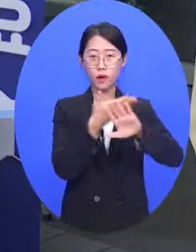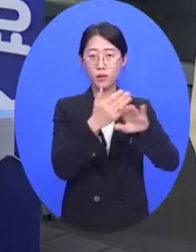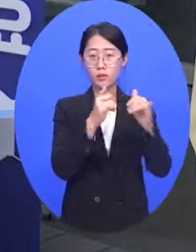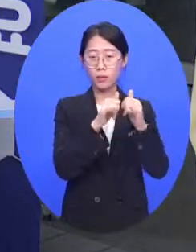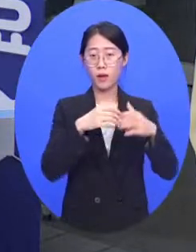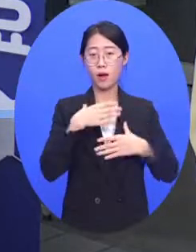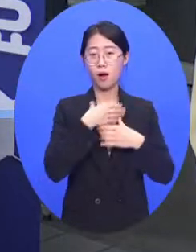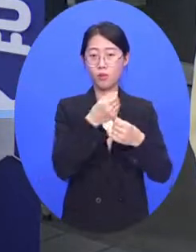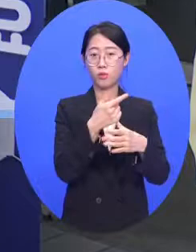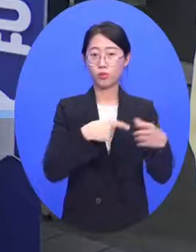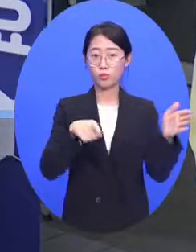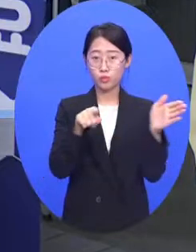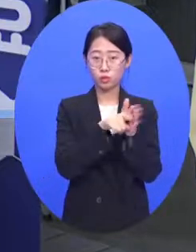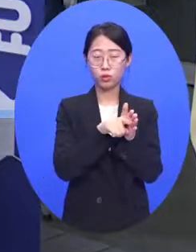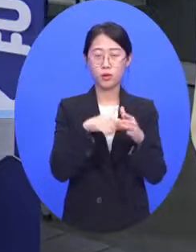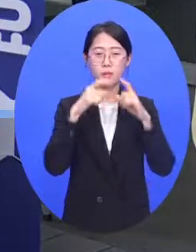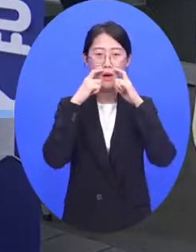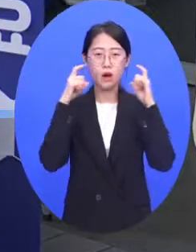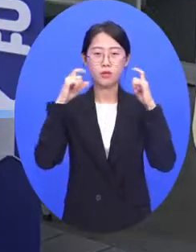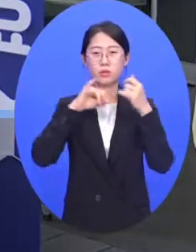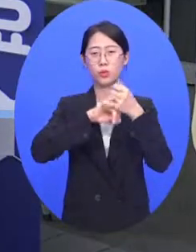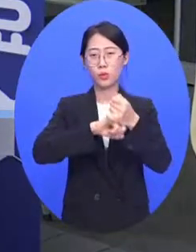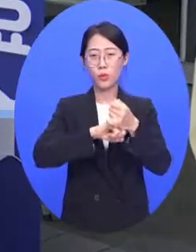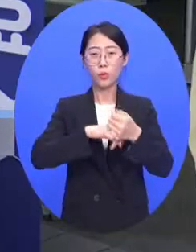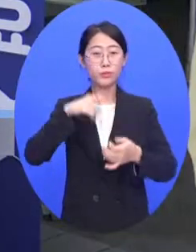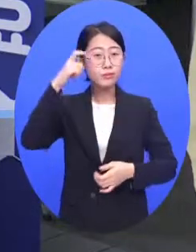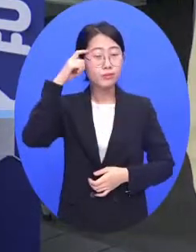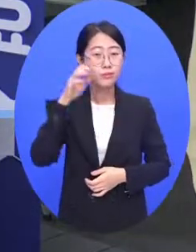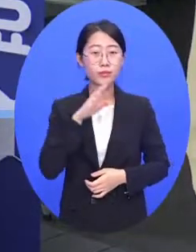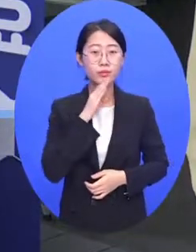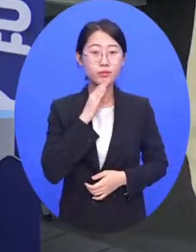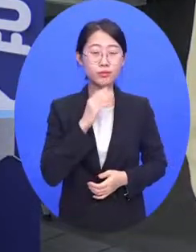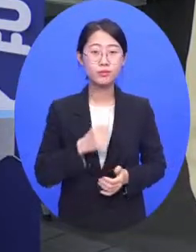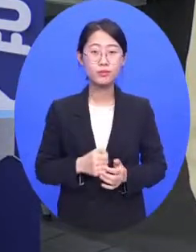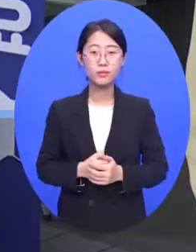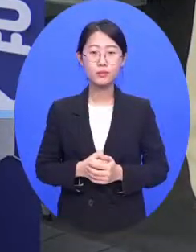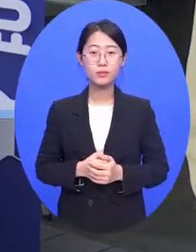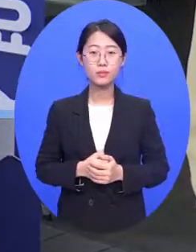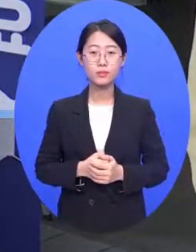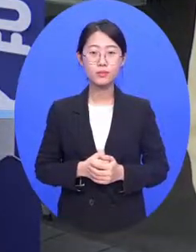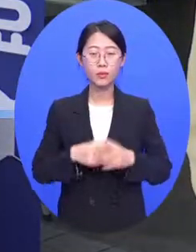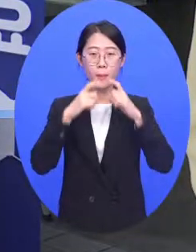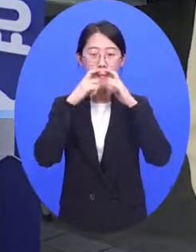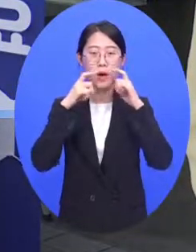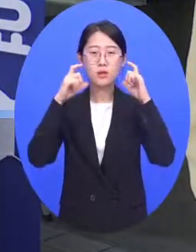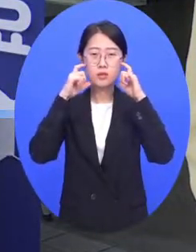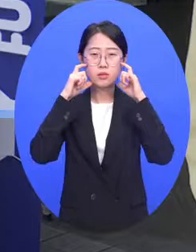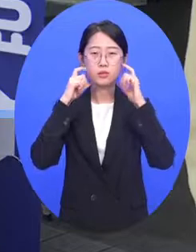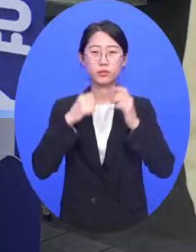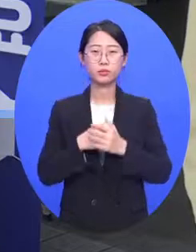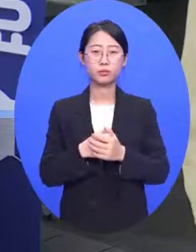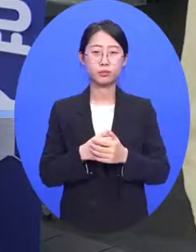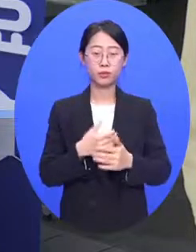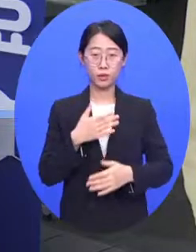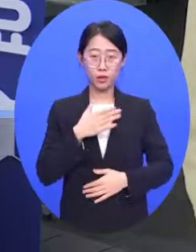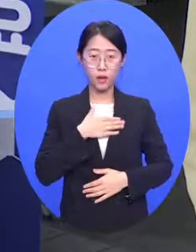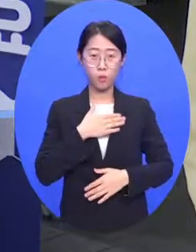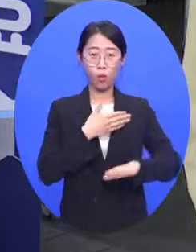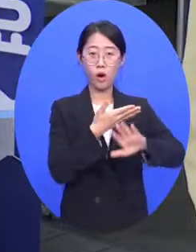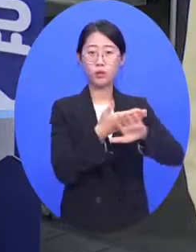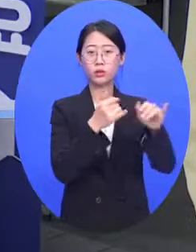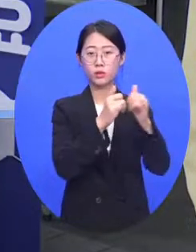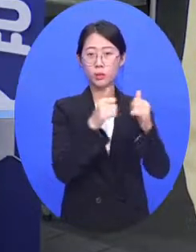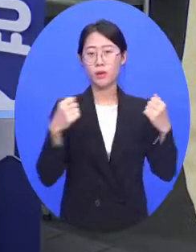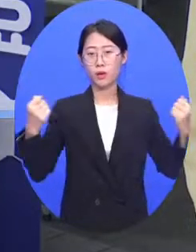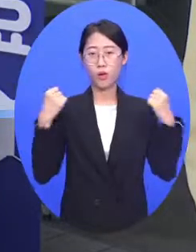위해서나 남의 안전을 위해서 마스크 착용은 필수라고 생각하지 않습니까? 이 마스크 착용,